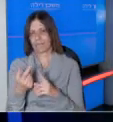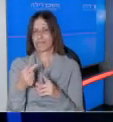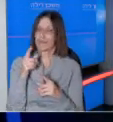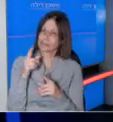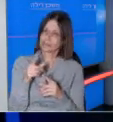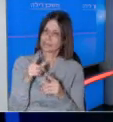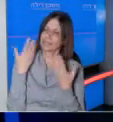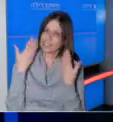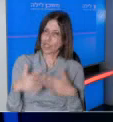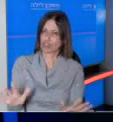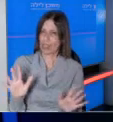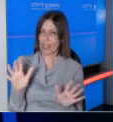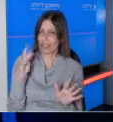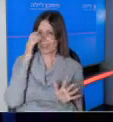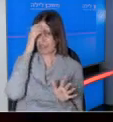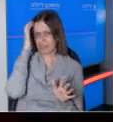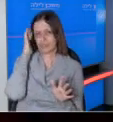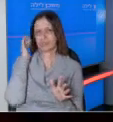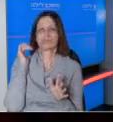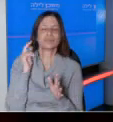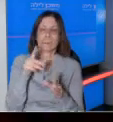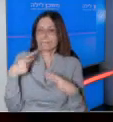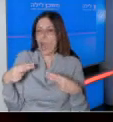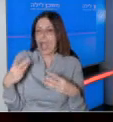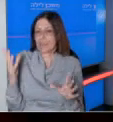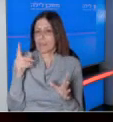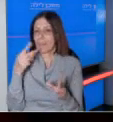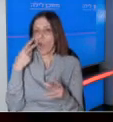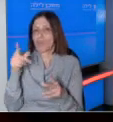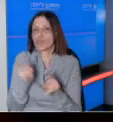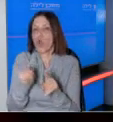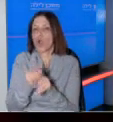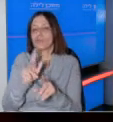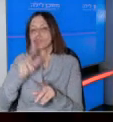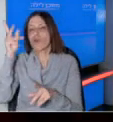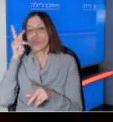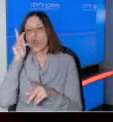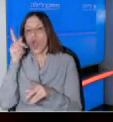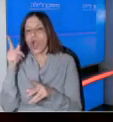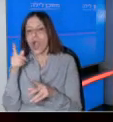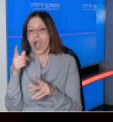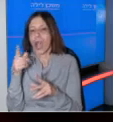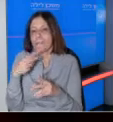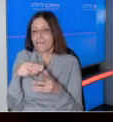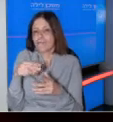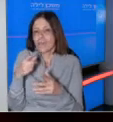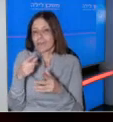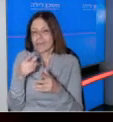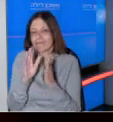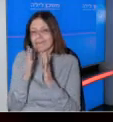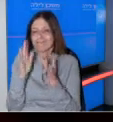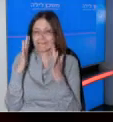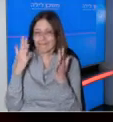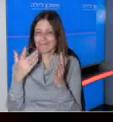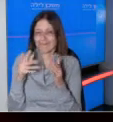ויולי עשה את זה מצוין. איזה עשה? מי עשה? הם פוחדים שם, הם רואים אותו כמו בצפון קוריאה. א', שליח. הם ככה. עוד פעם,